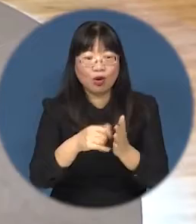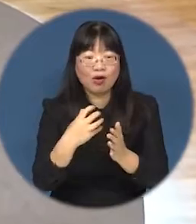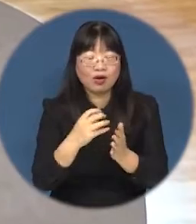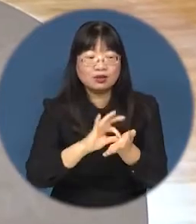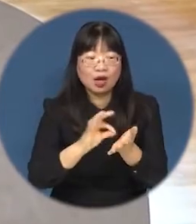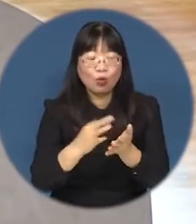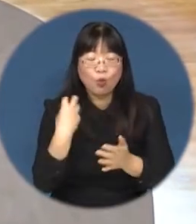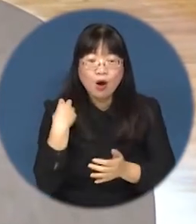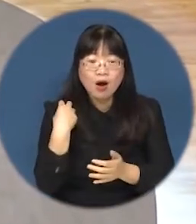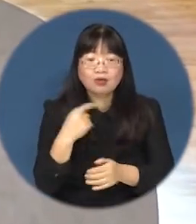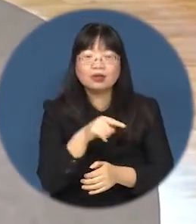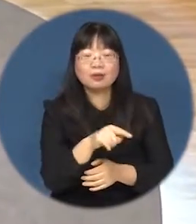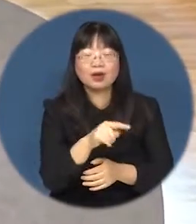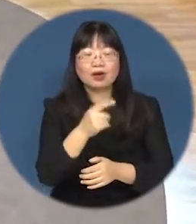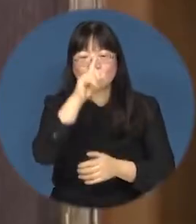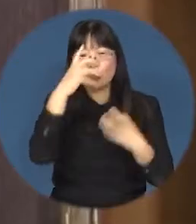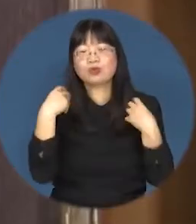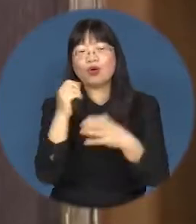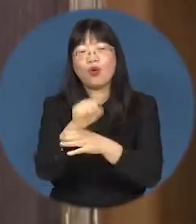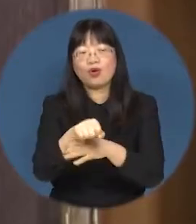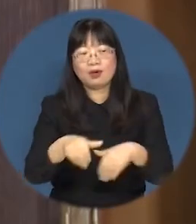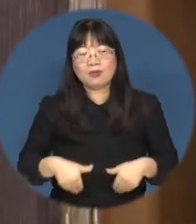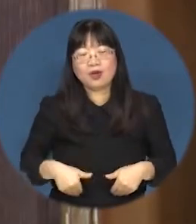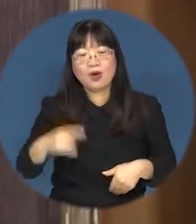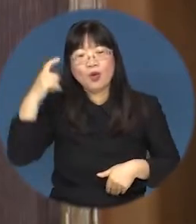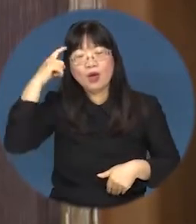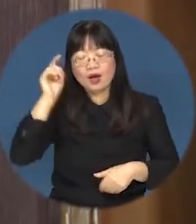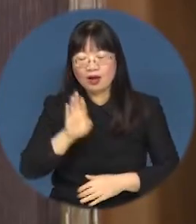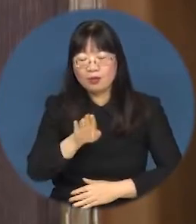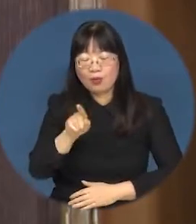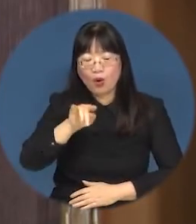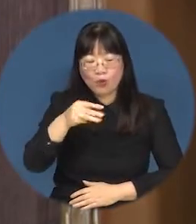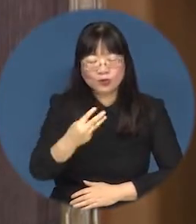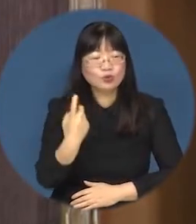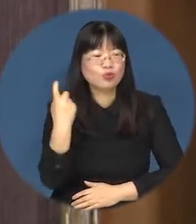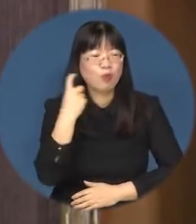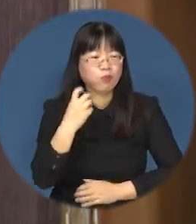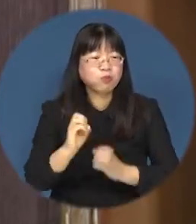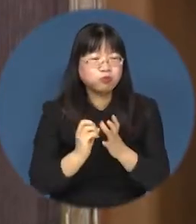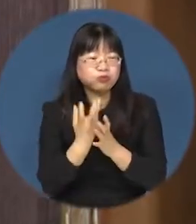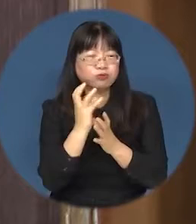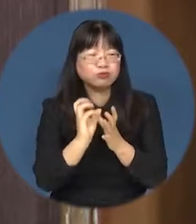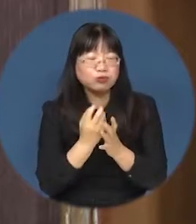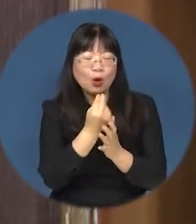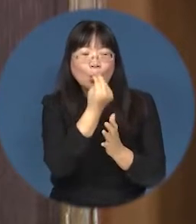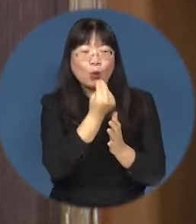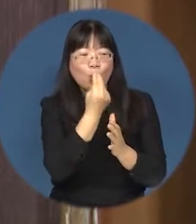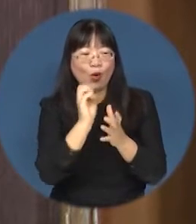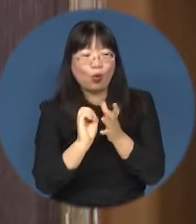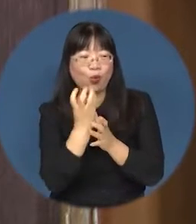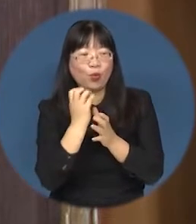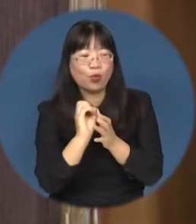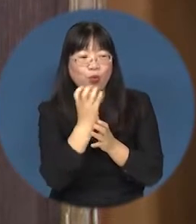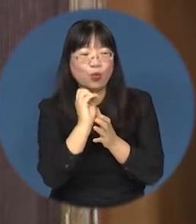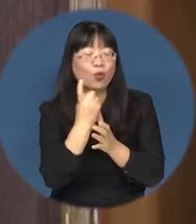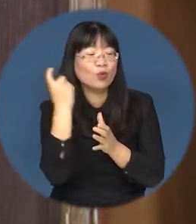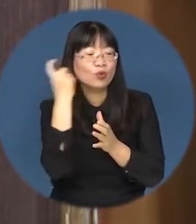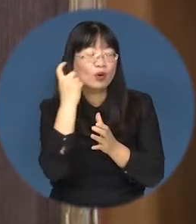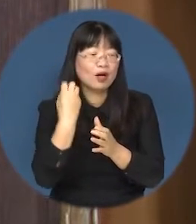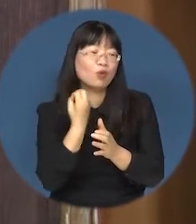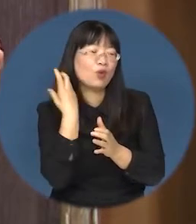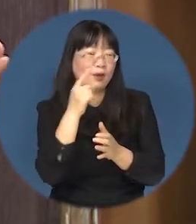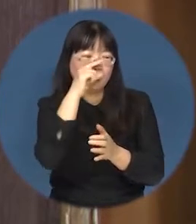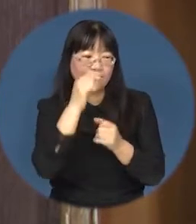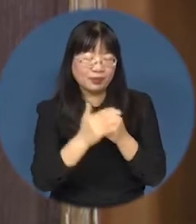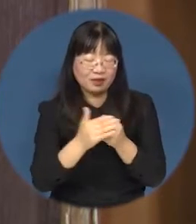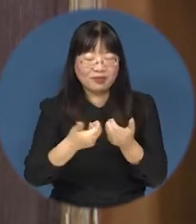정부의 허가를 받게끔 되어 있습니다. 왜 그렇죠? 이제 그 버블 소리라든가 우리가 부르륵부르륵 이렇게 쓰는 걸 보면 그 소리에 민감해서